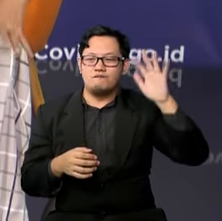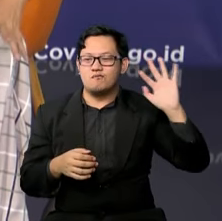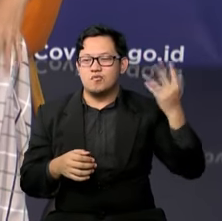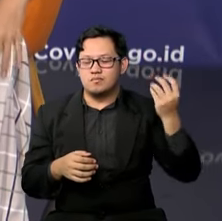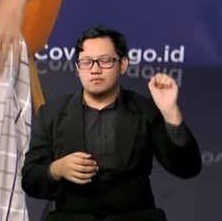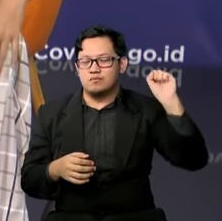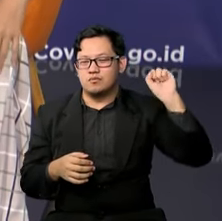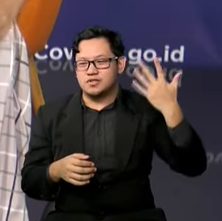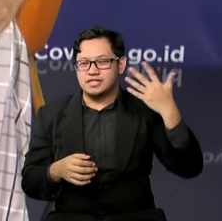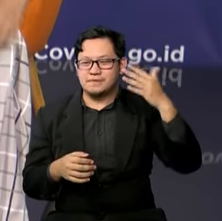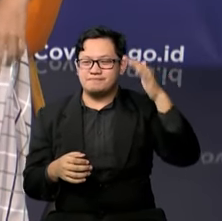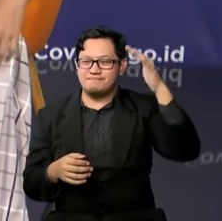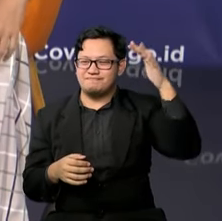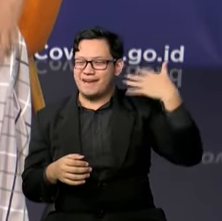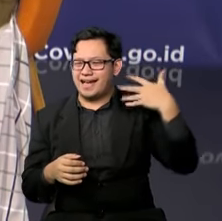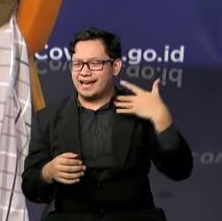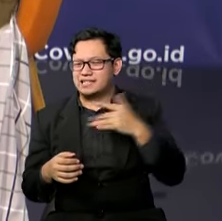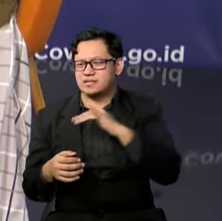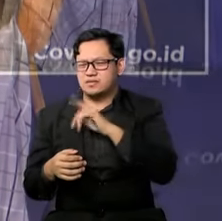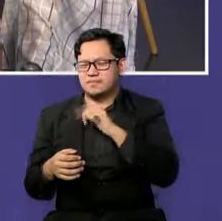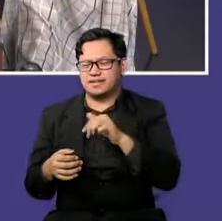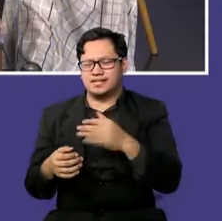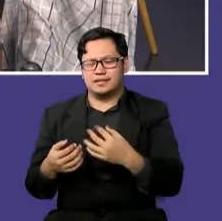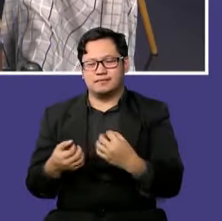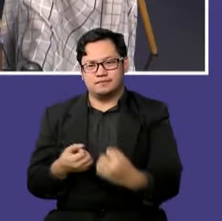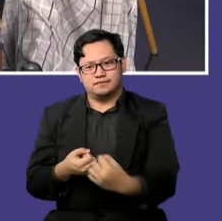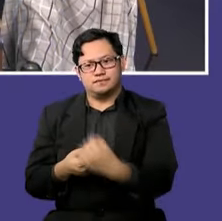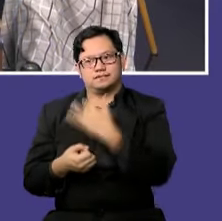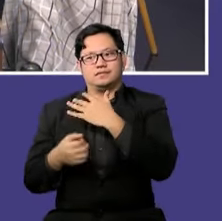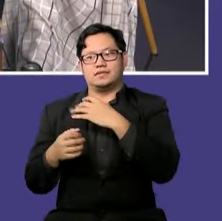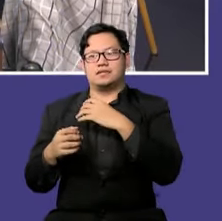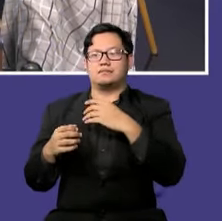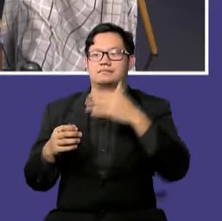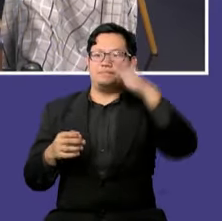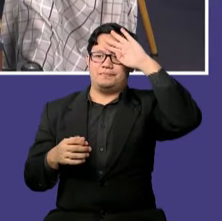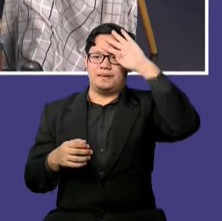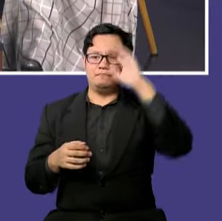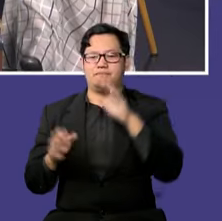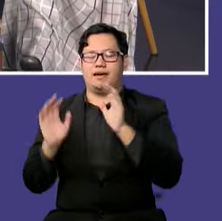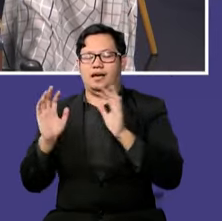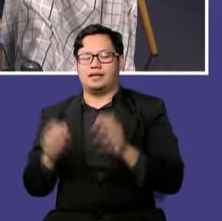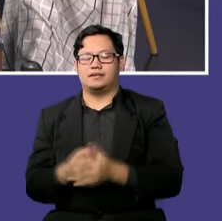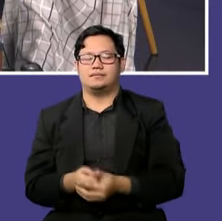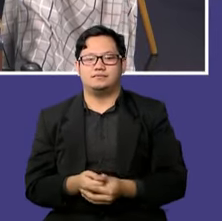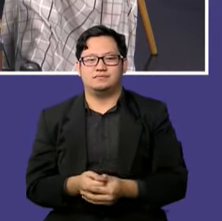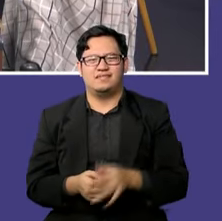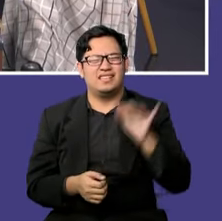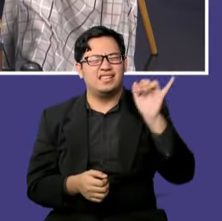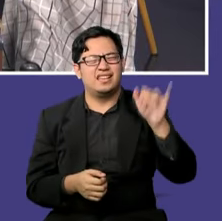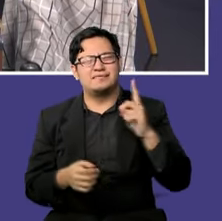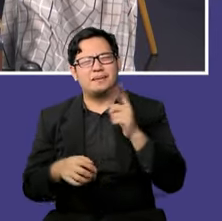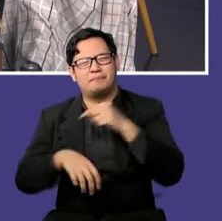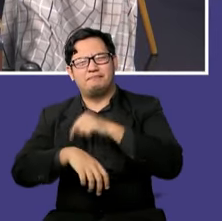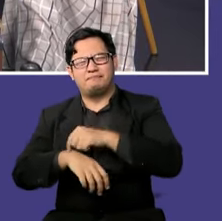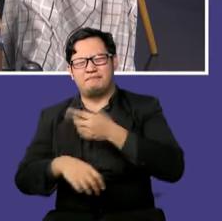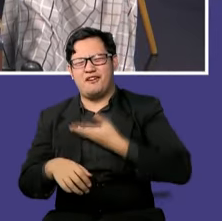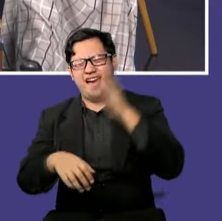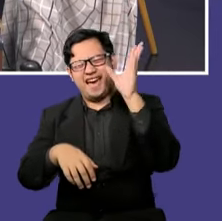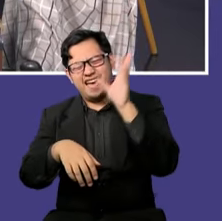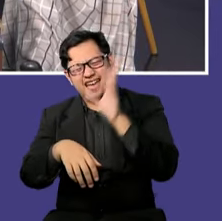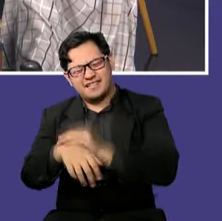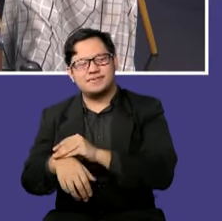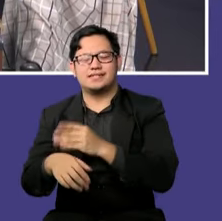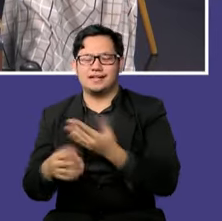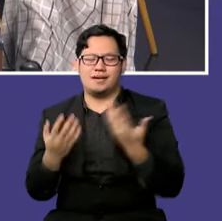Mbak Evi sayanya waktu sudah habis tapi saya aja belum puas proyektif saya ke pengennya nahan badewi bisa satu jam lagi kayaknya karena belum selesai-selesai